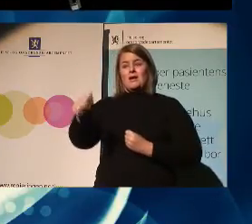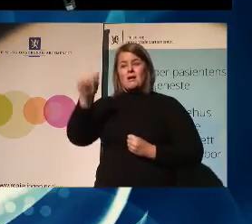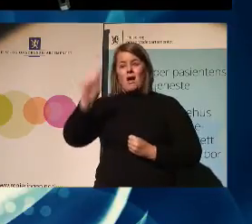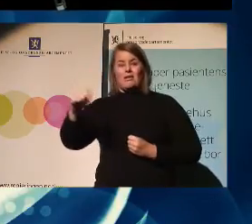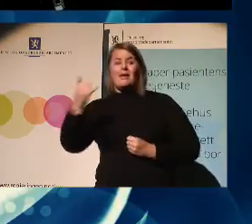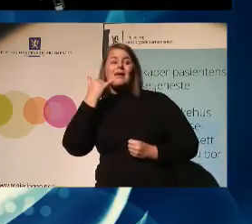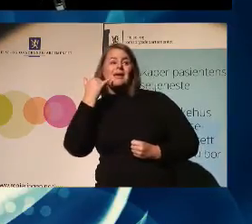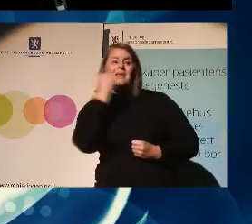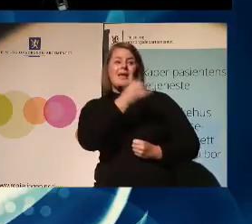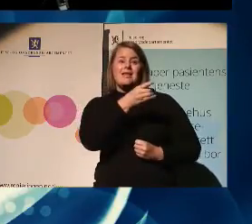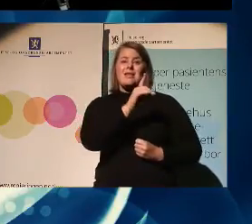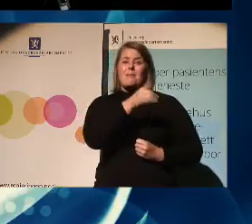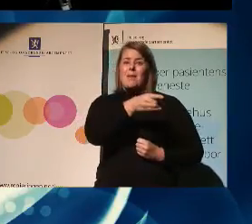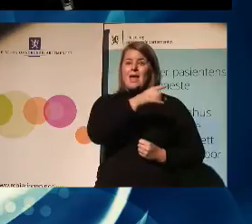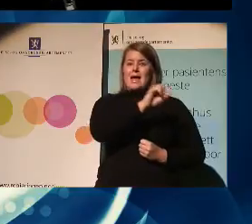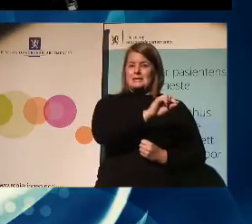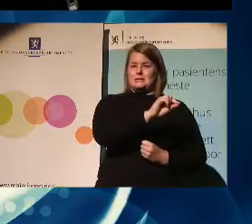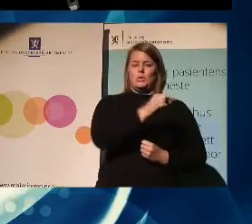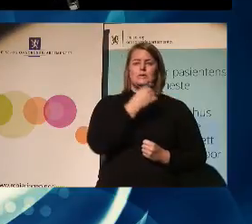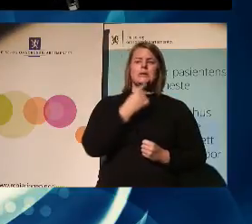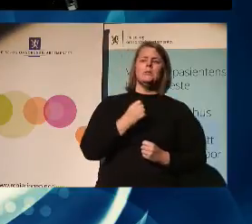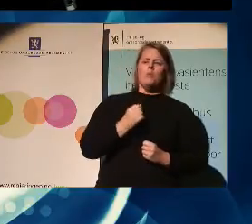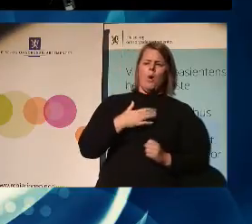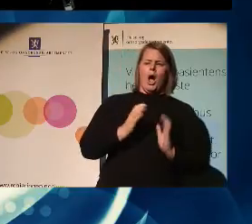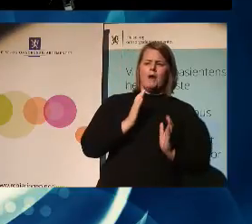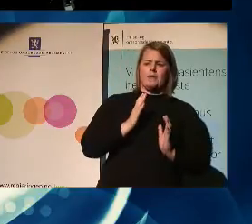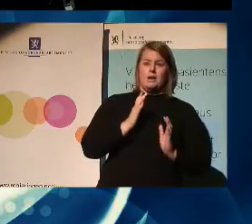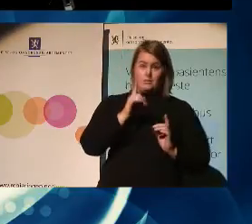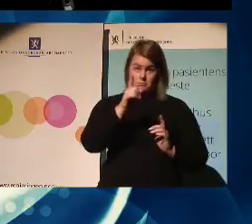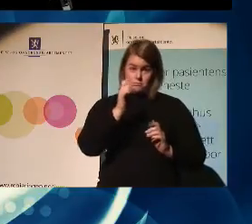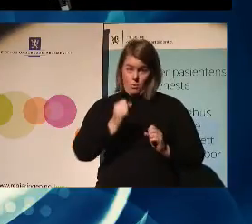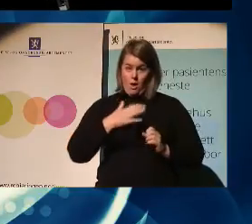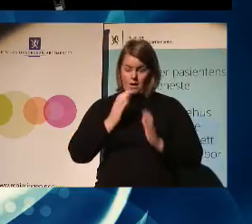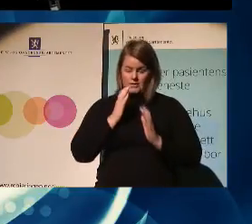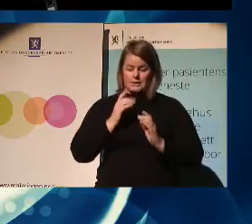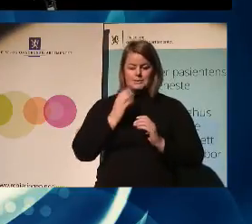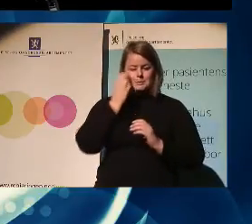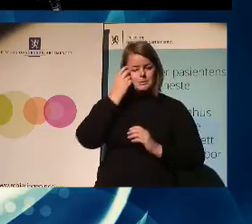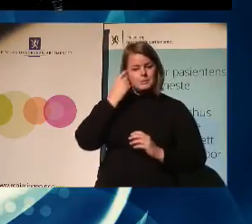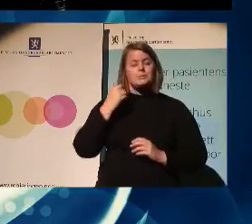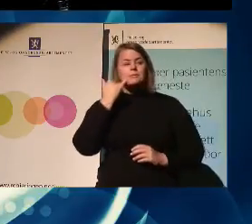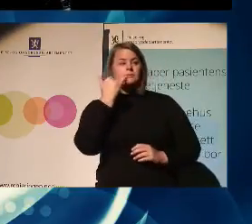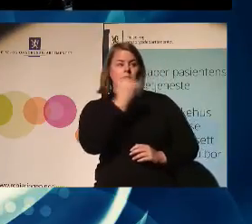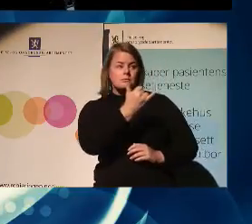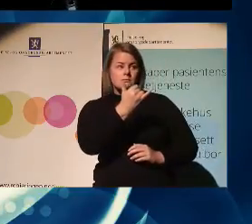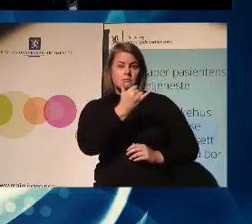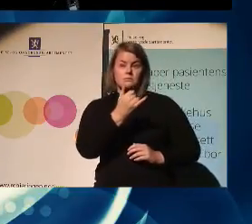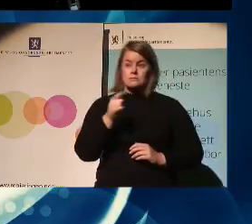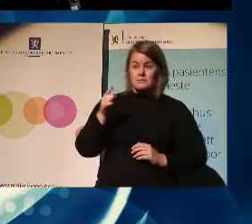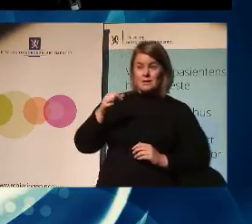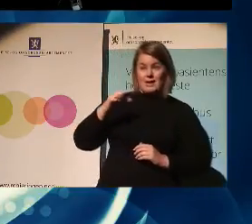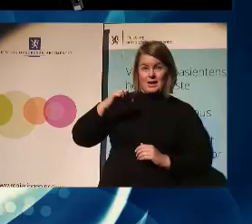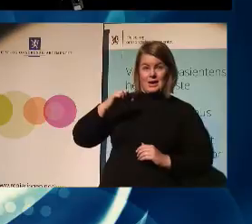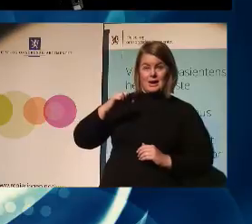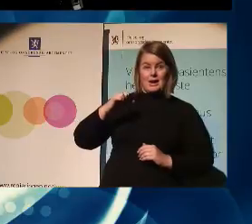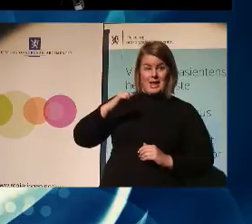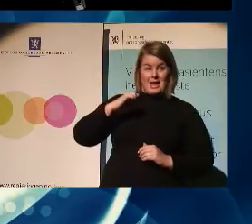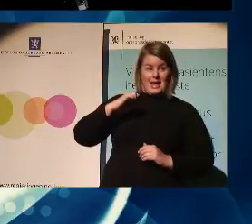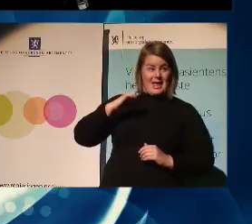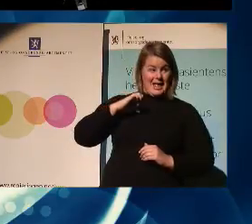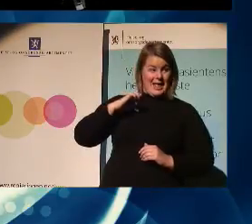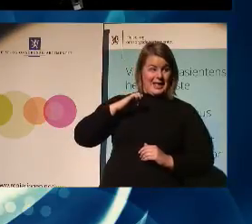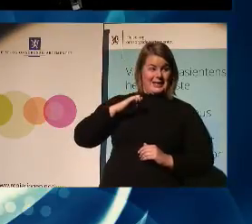spørre, du må avtale på det, dette har de gjort ordentlig. Og spør du, det en ledig seng? Ja, det en ledig seng. Fint,